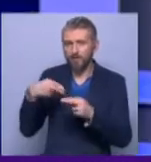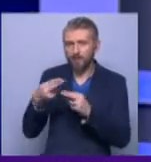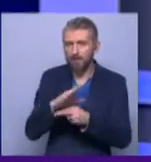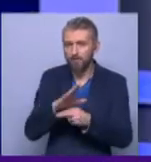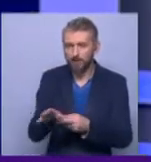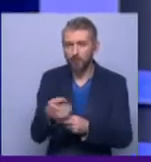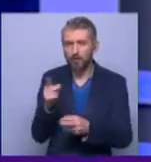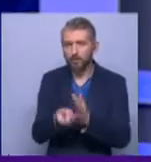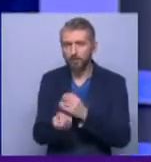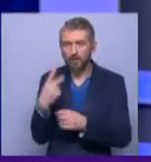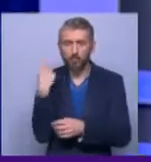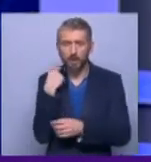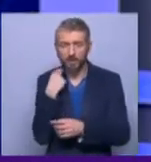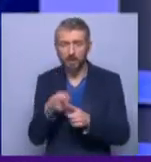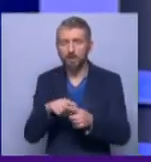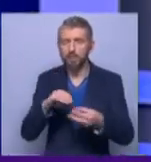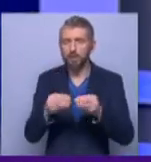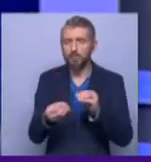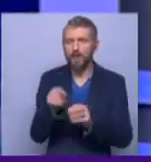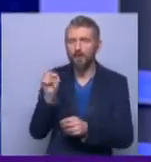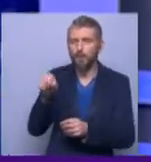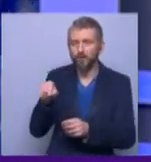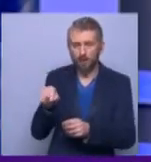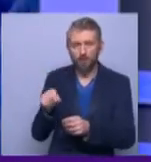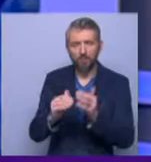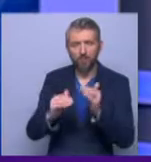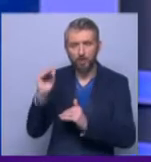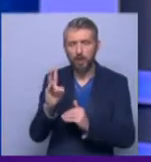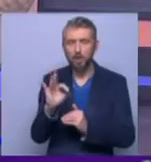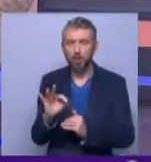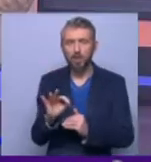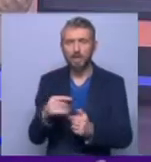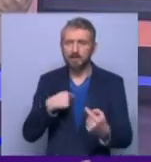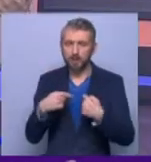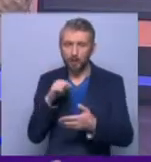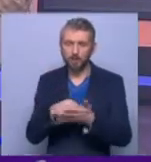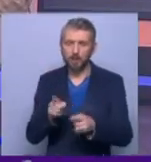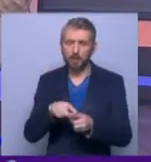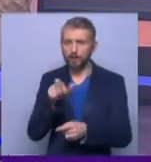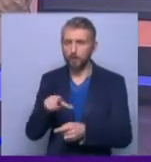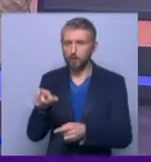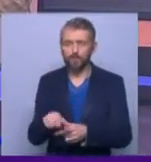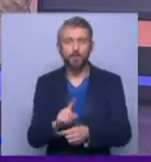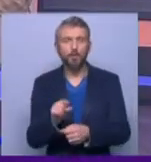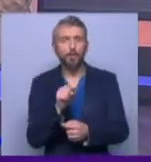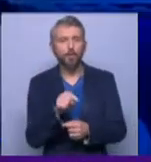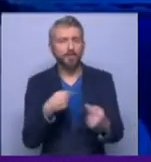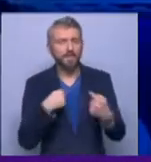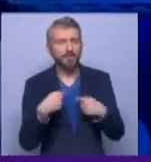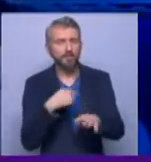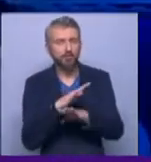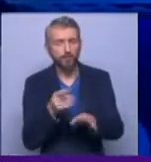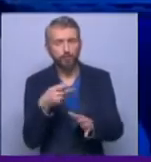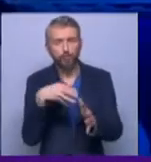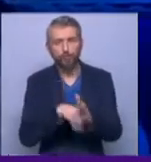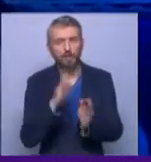компенсируется, отсюда возрастают долги. Ну то есть эта проблема вот там, вот она гораздо выше, но опять-таки страдает от этого потребитель. Да, чтобы он не страждав, в том